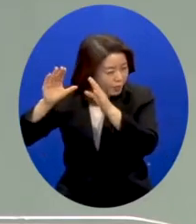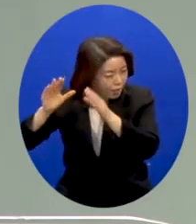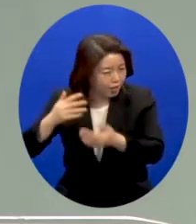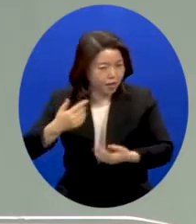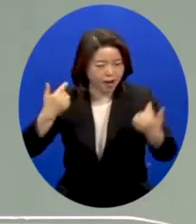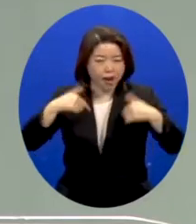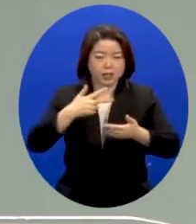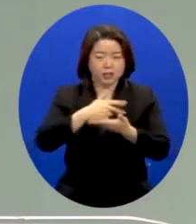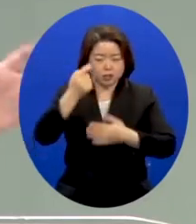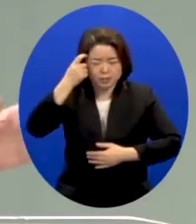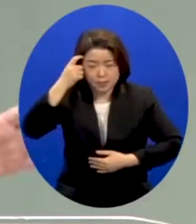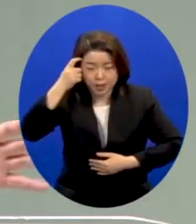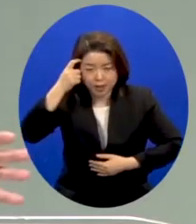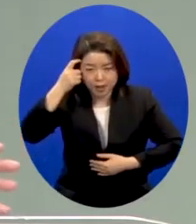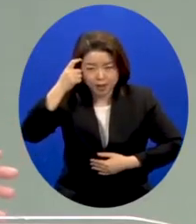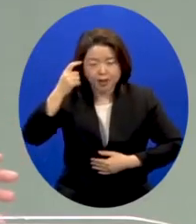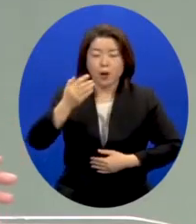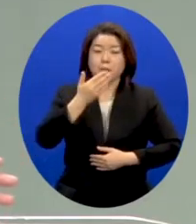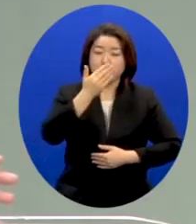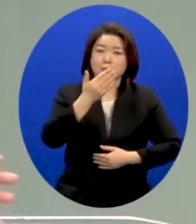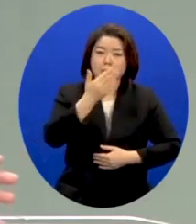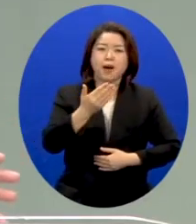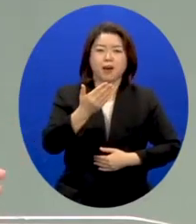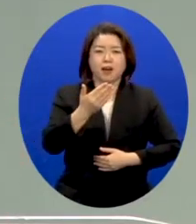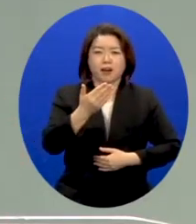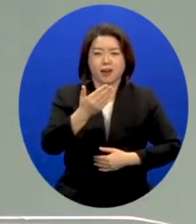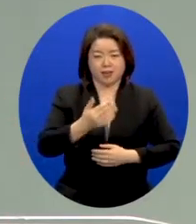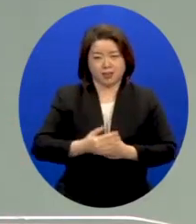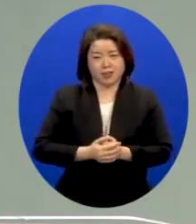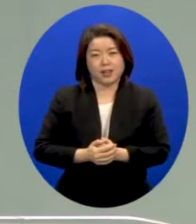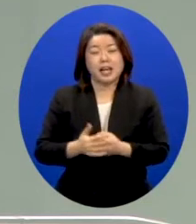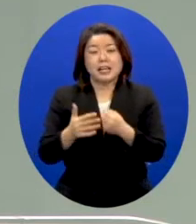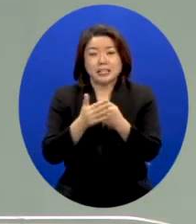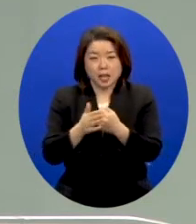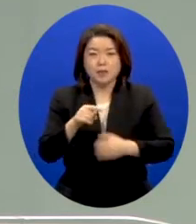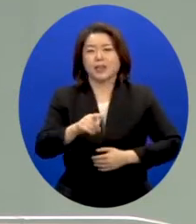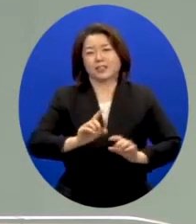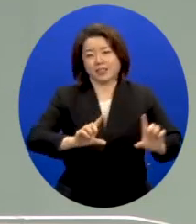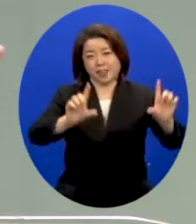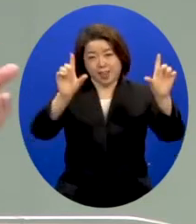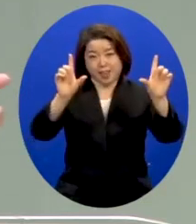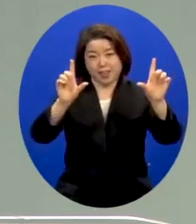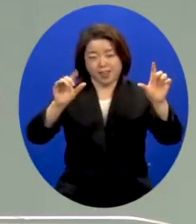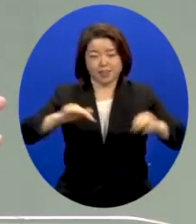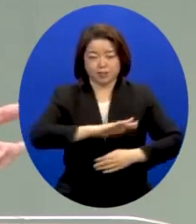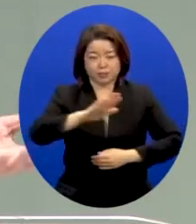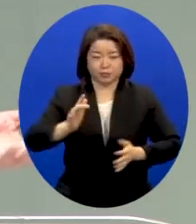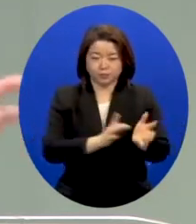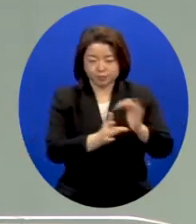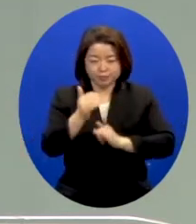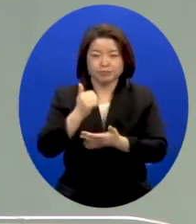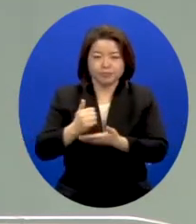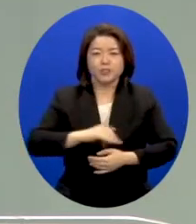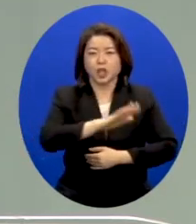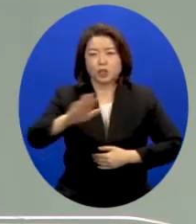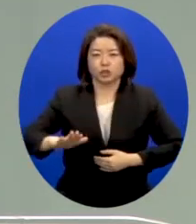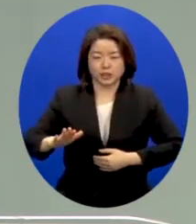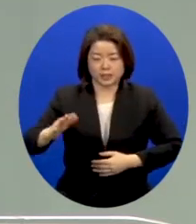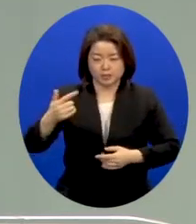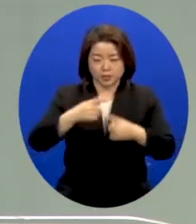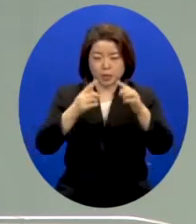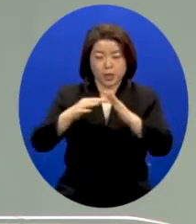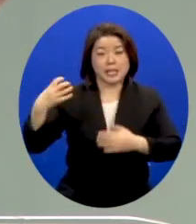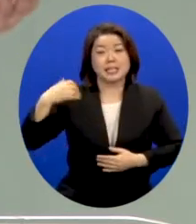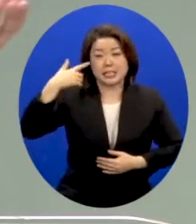주님을 의식하는 일이 가능하게 거 나 그래서 그해 우리 예수님 이제 우리 교회 담임 목사님